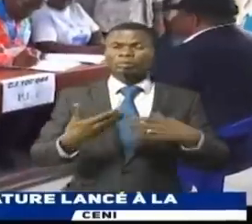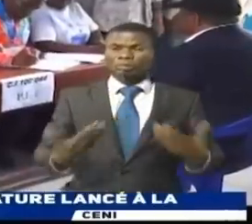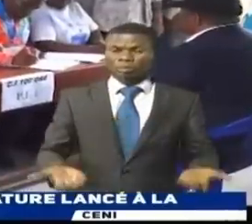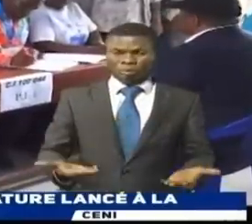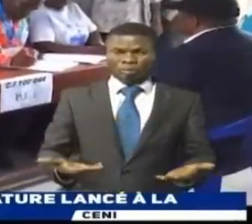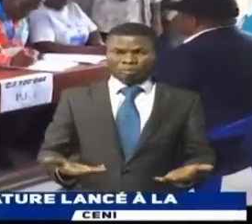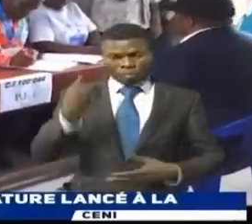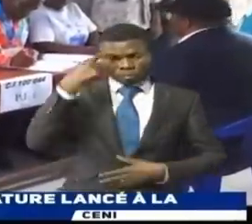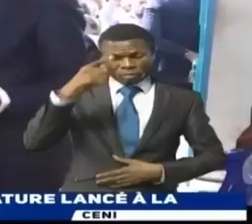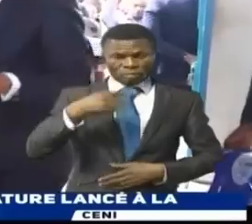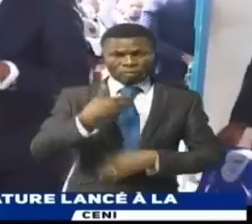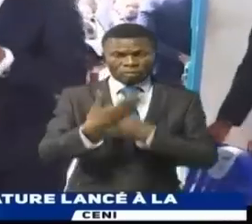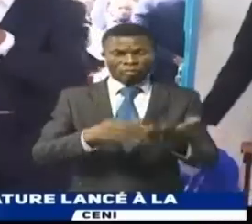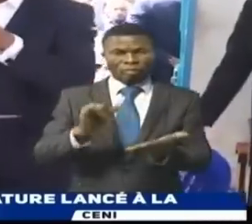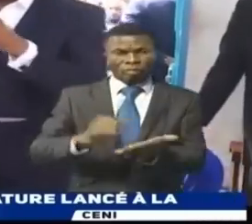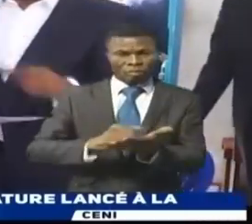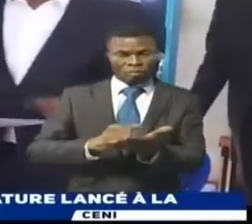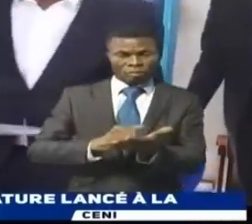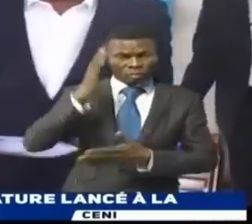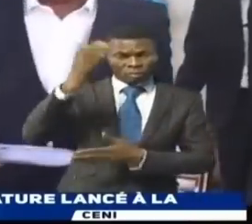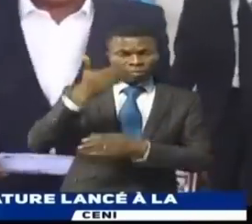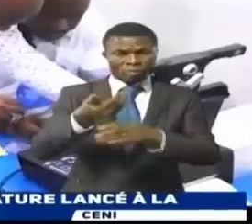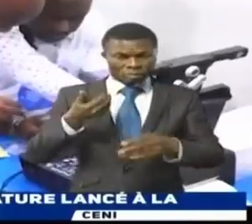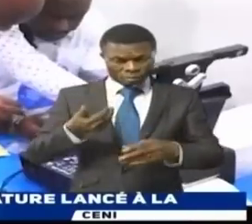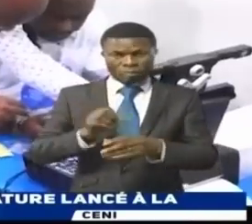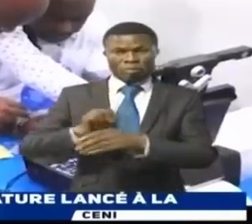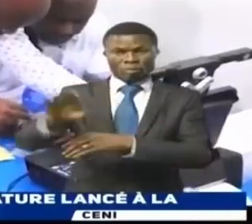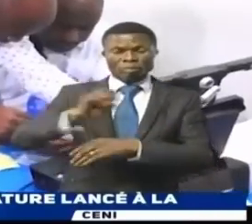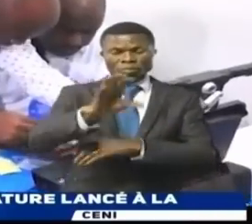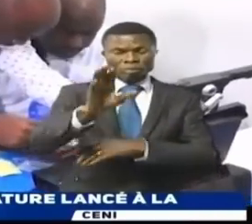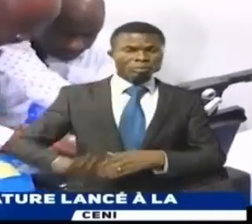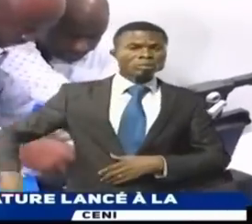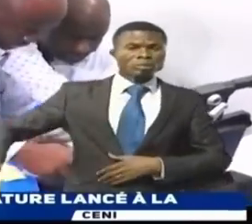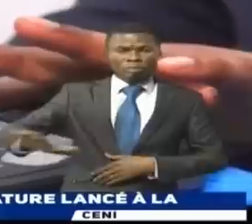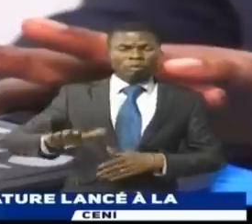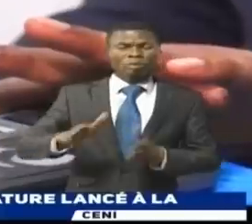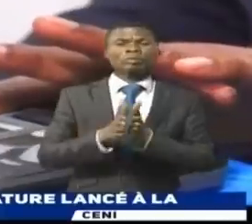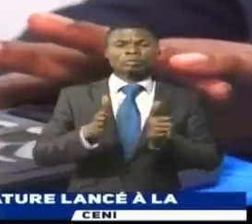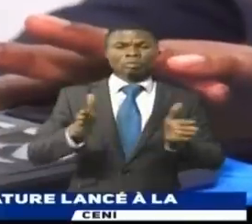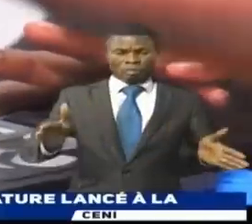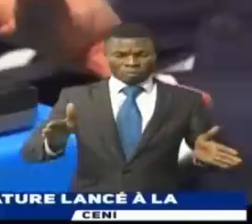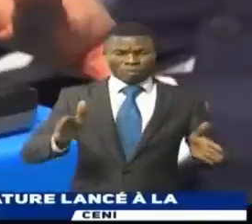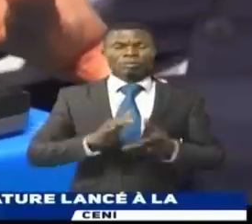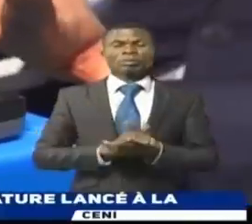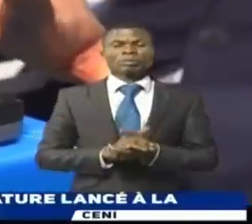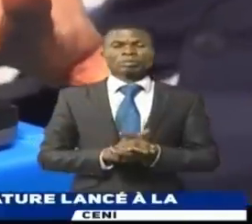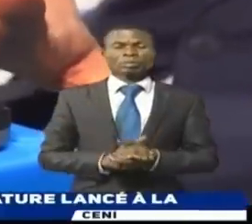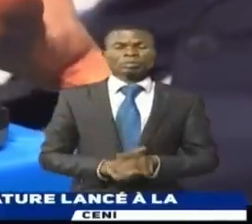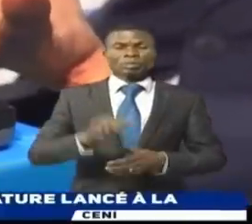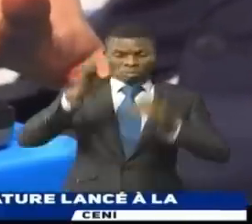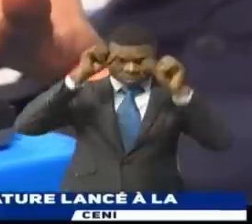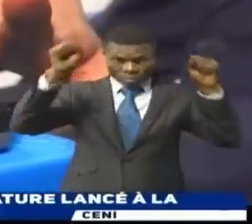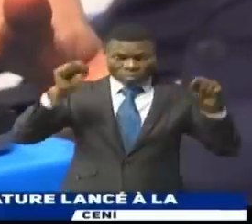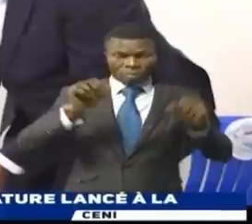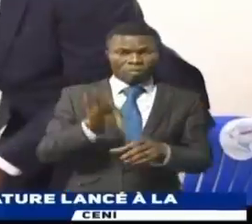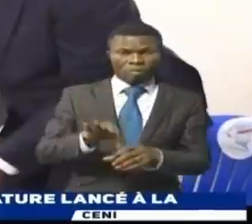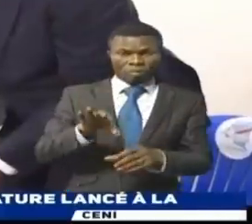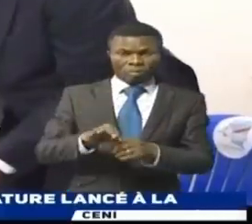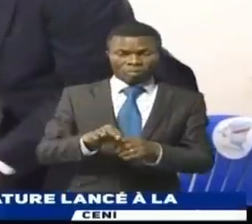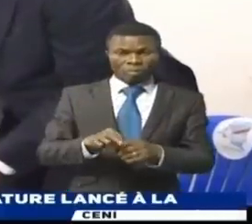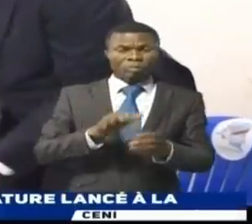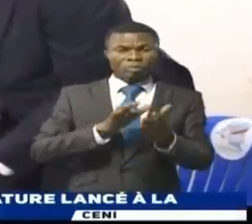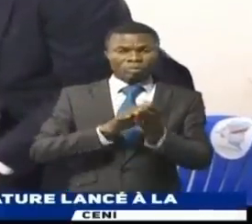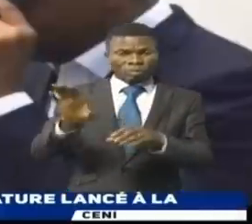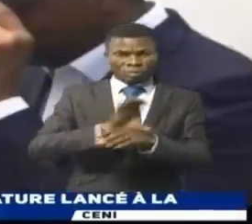machines pour l'enrôlement des électeurs avant leur déploiement sur toute l'étendue de la République démocratique du Congo. Denis Kadima Kazadi s'est procuré